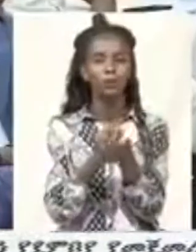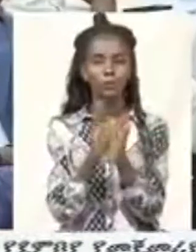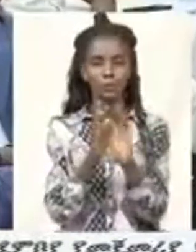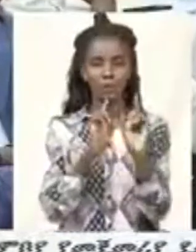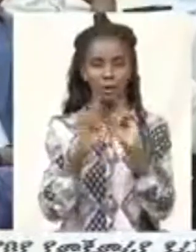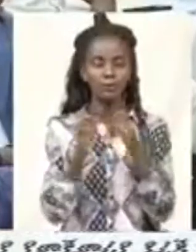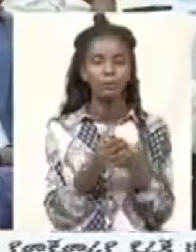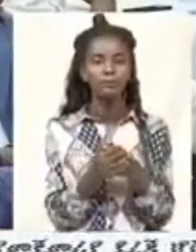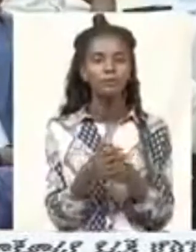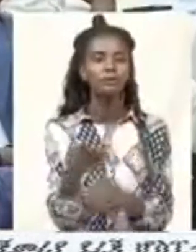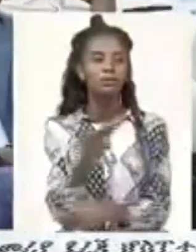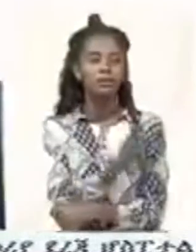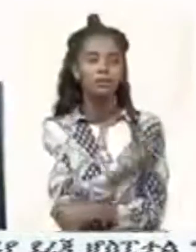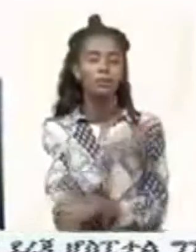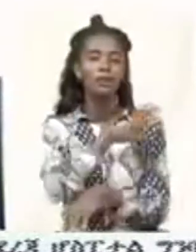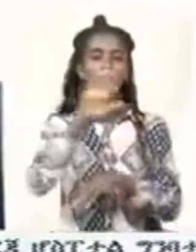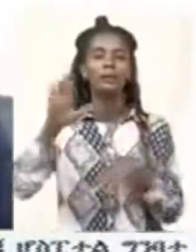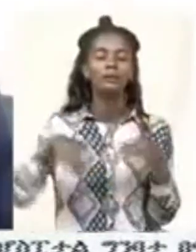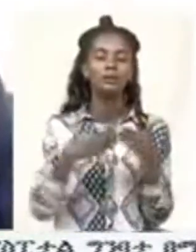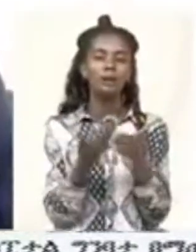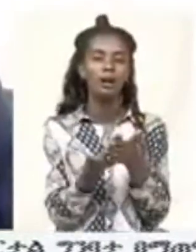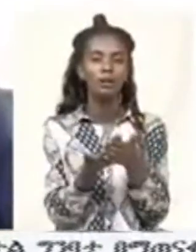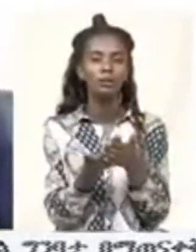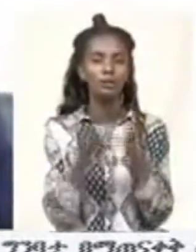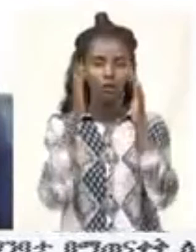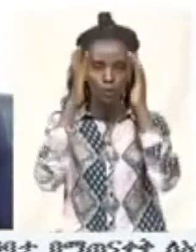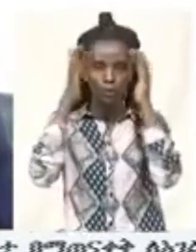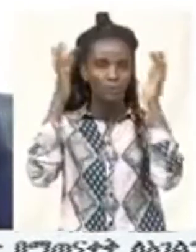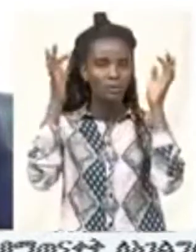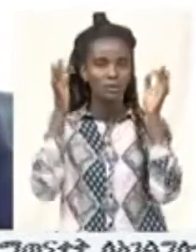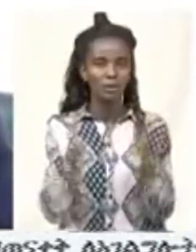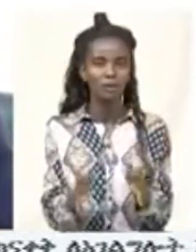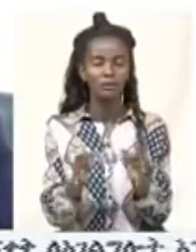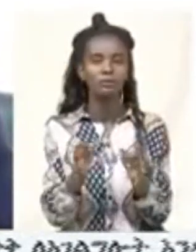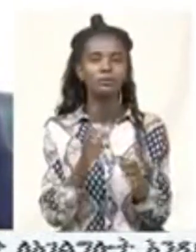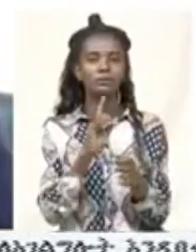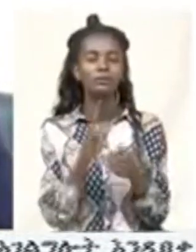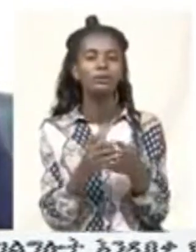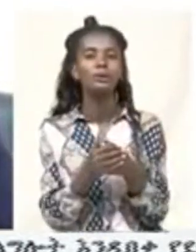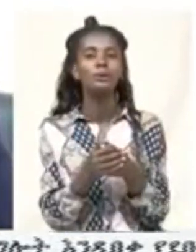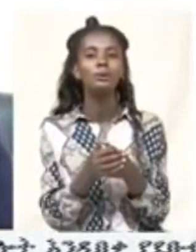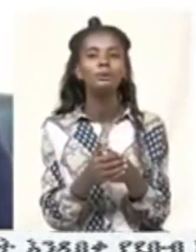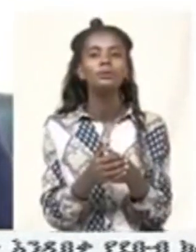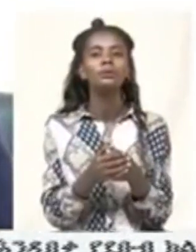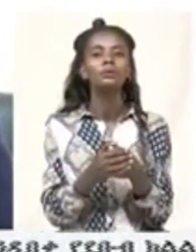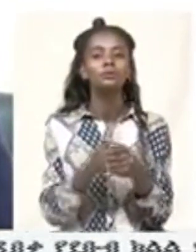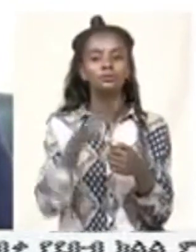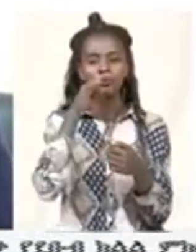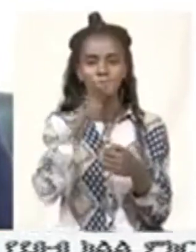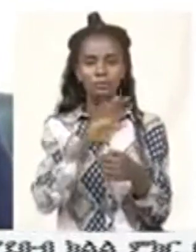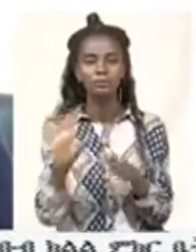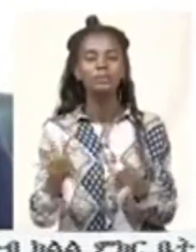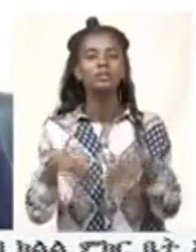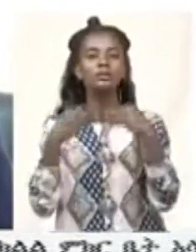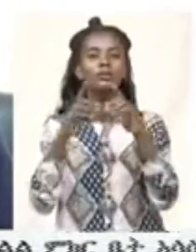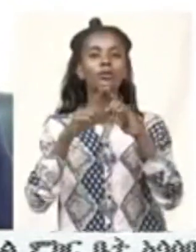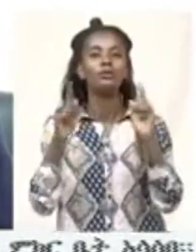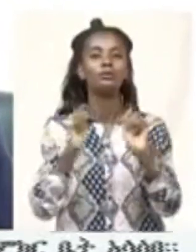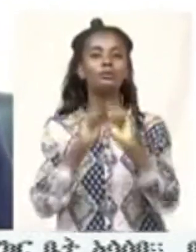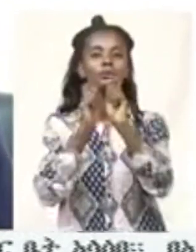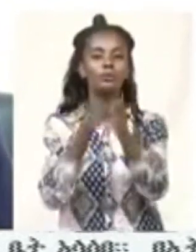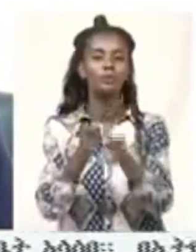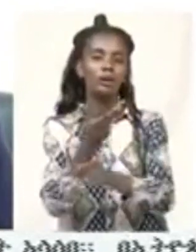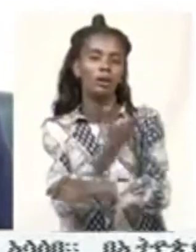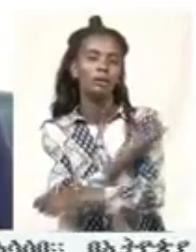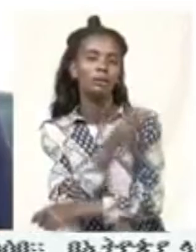ተናግረዋል። ክትባት በአጠቃላይ ወሳኝ አገልግሎት ነው። ለሕፃናቶቻችን የምንሰጠው ትልቁ ስጦታ ቢኖር